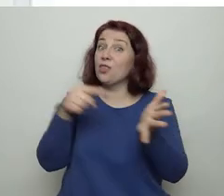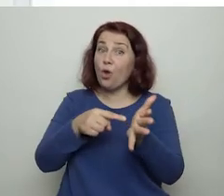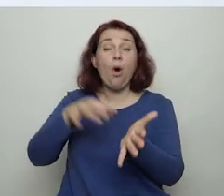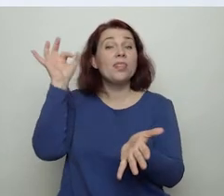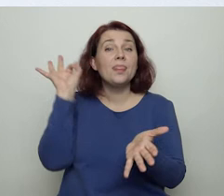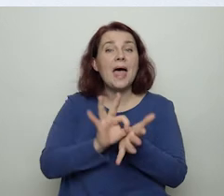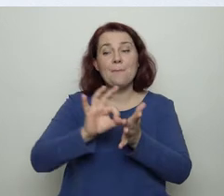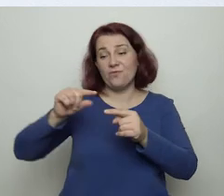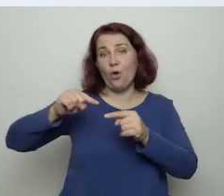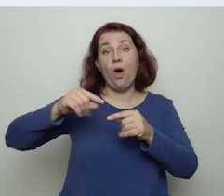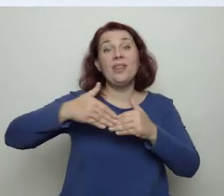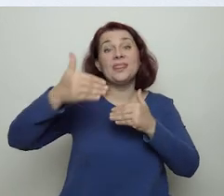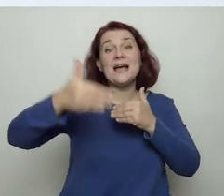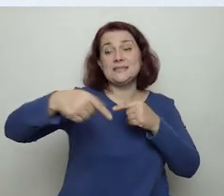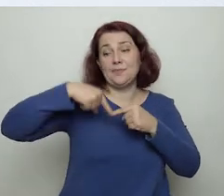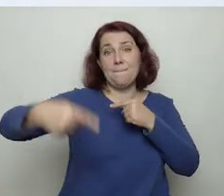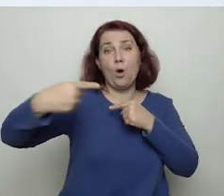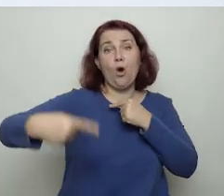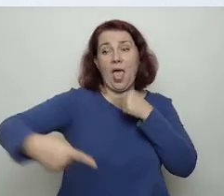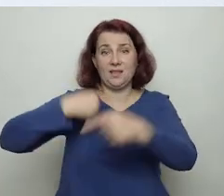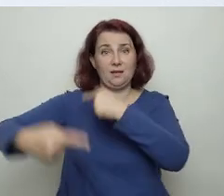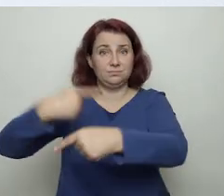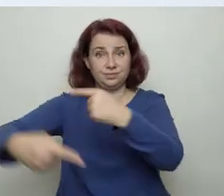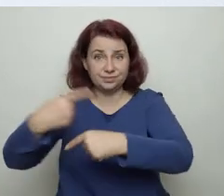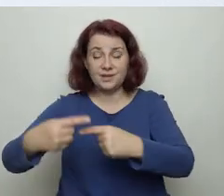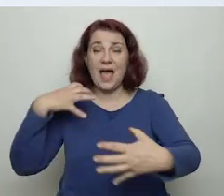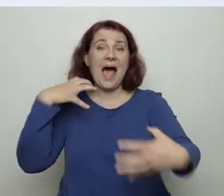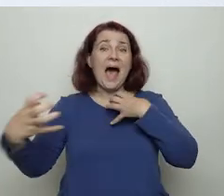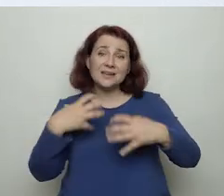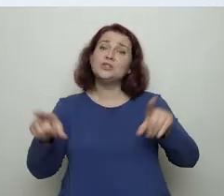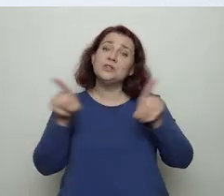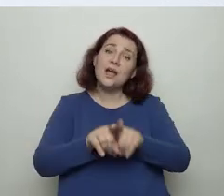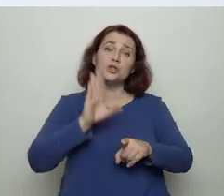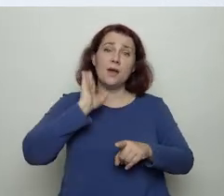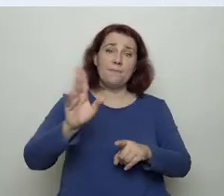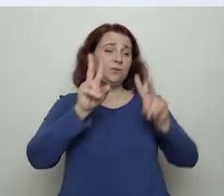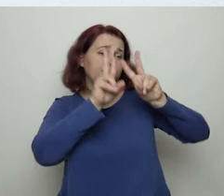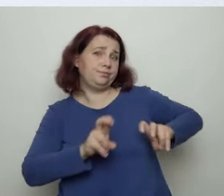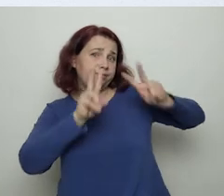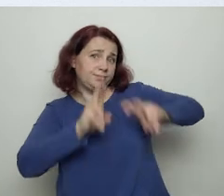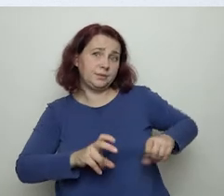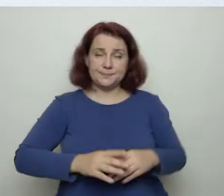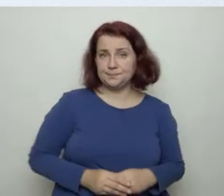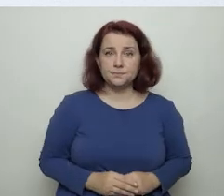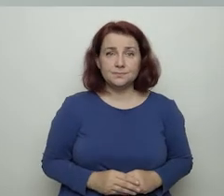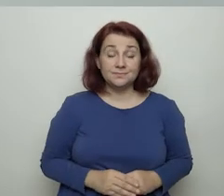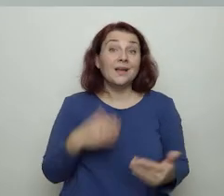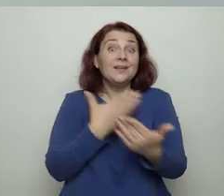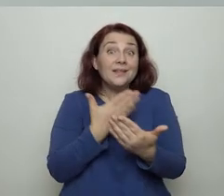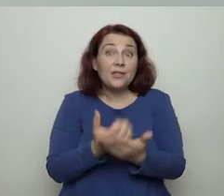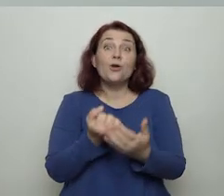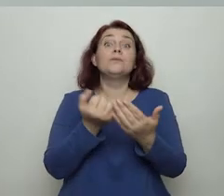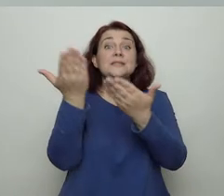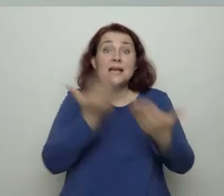materiał który przez kolejne pokolenia artystów będzie podejrzewamy również eksploatowano